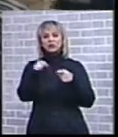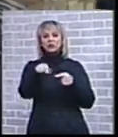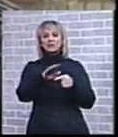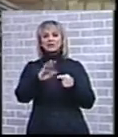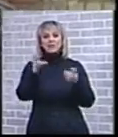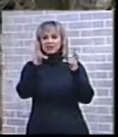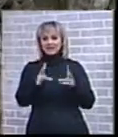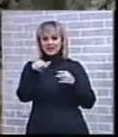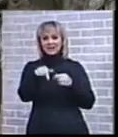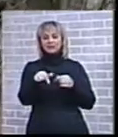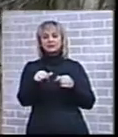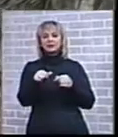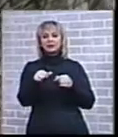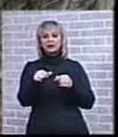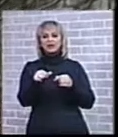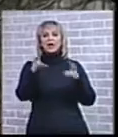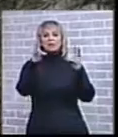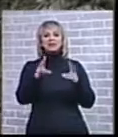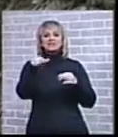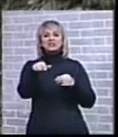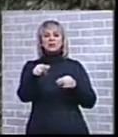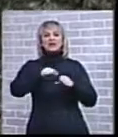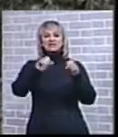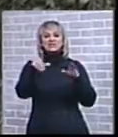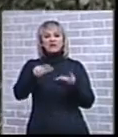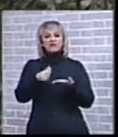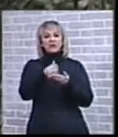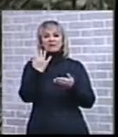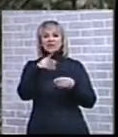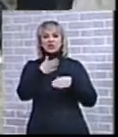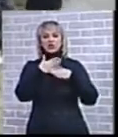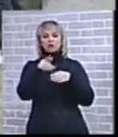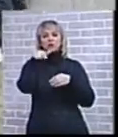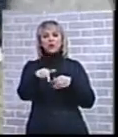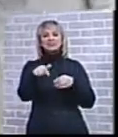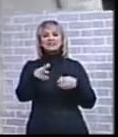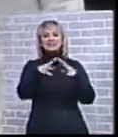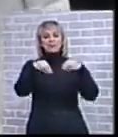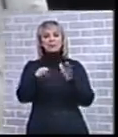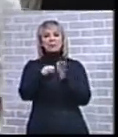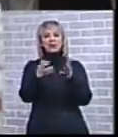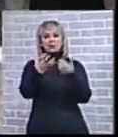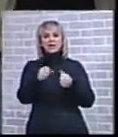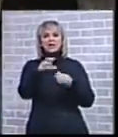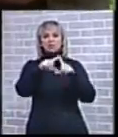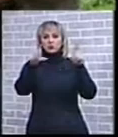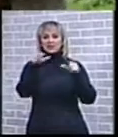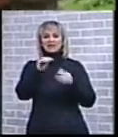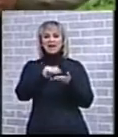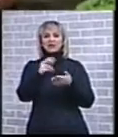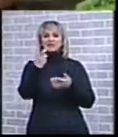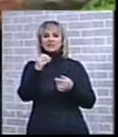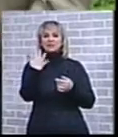не пострадали. Пострадавшим при взрыве выплатят материальную помощь. Семьи погибших получат из бюджета Таганрога